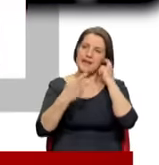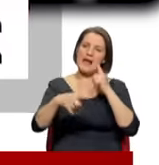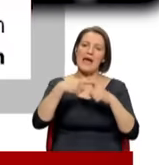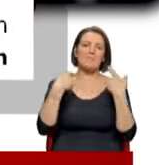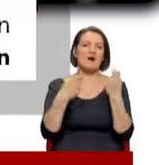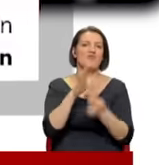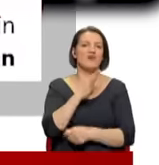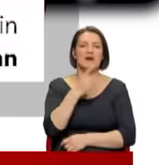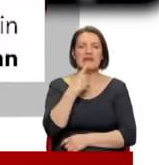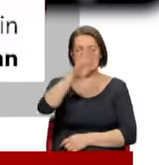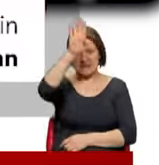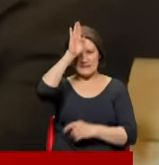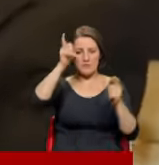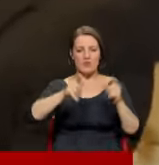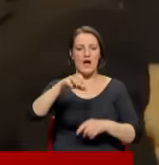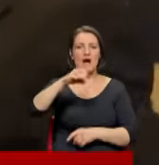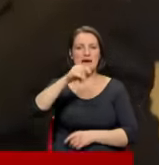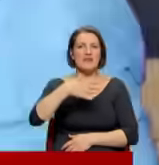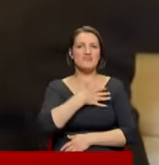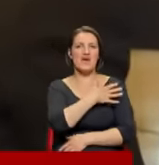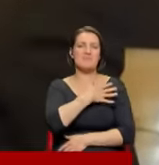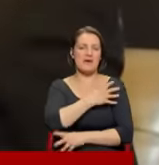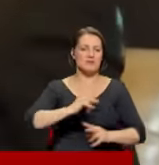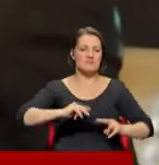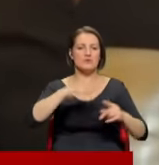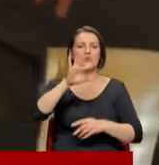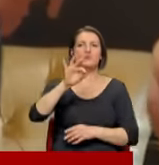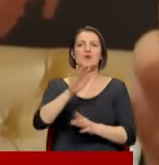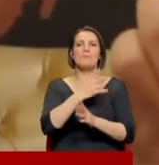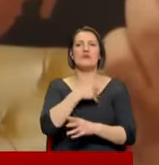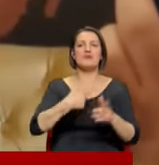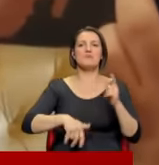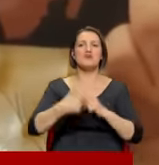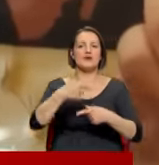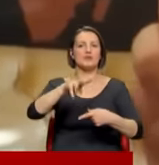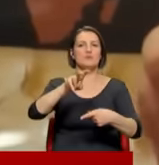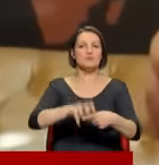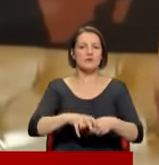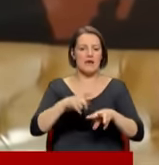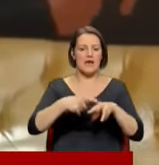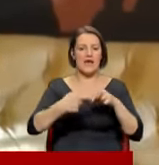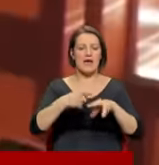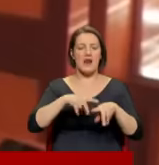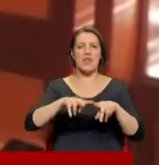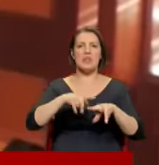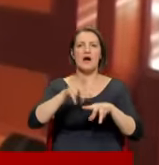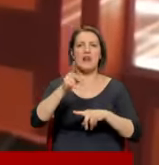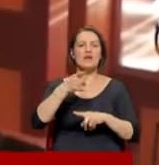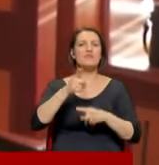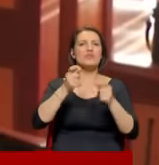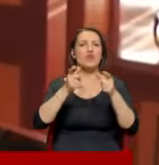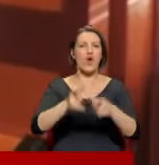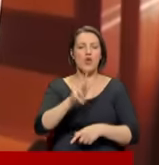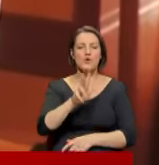diye savundu. İstanbul'da ise AK Parti'den CHP'ye geçen, Tuzla Belediye Başkanlığı koltuğuna oturan Eren Ali Bingöl, seçimden